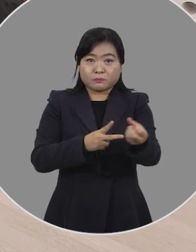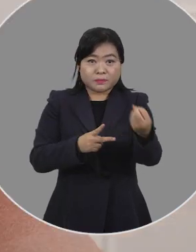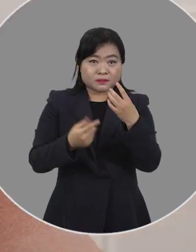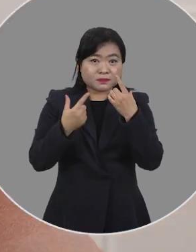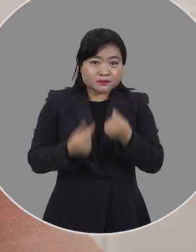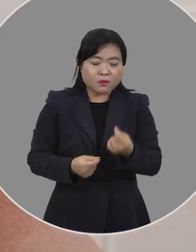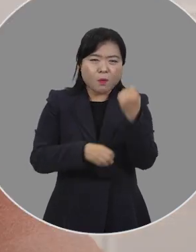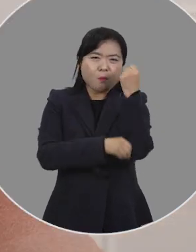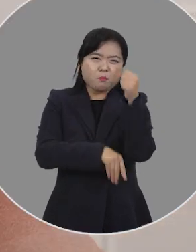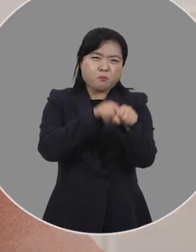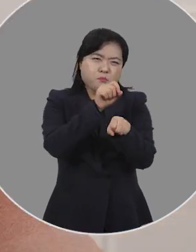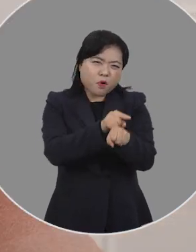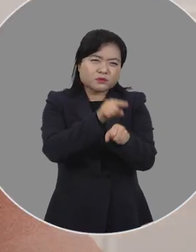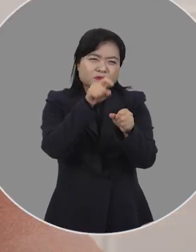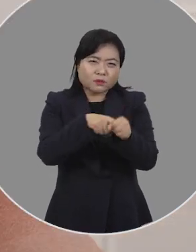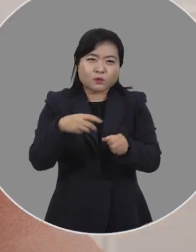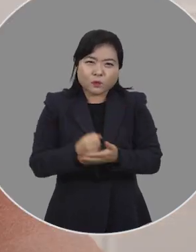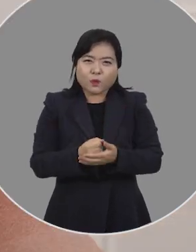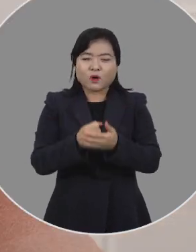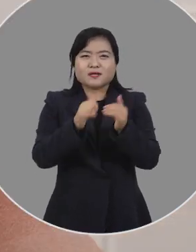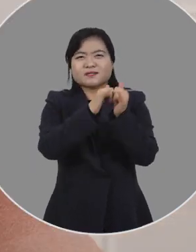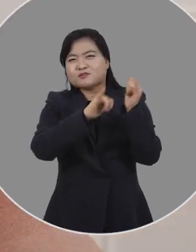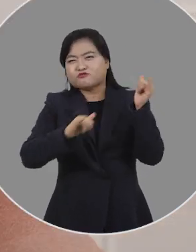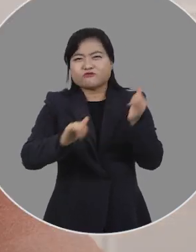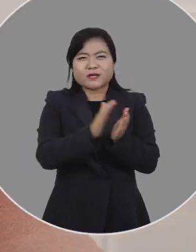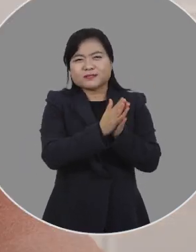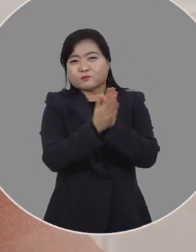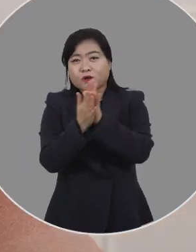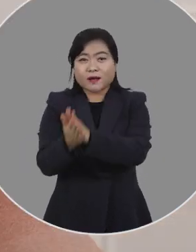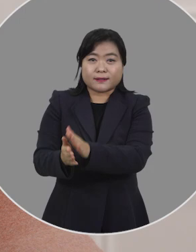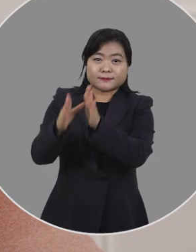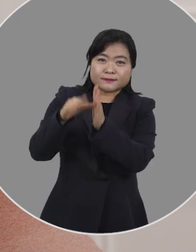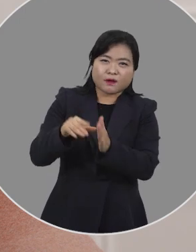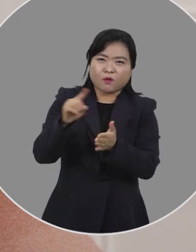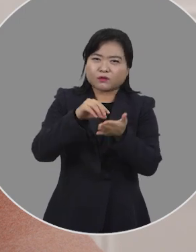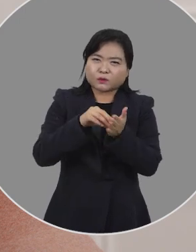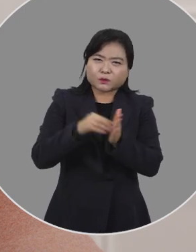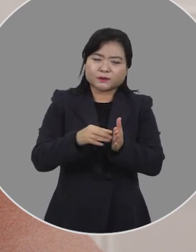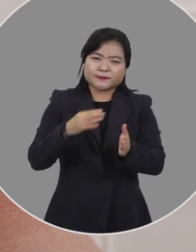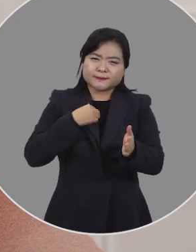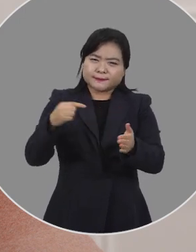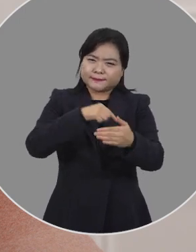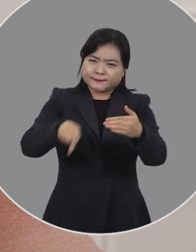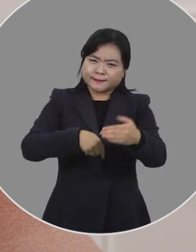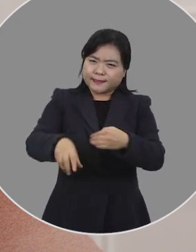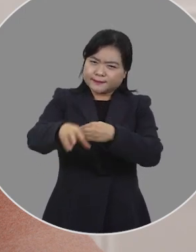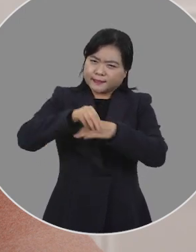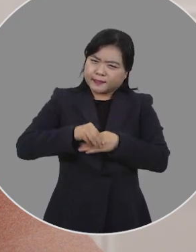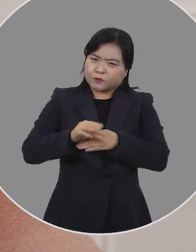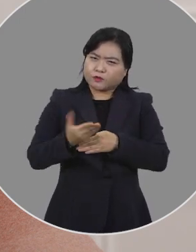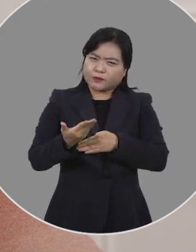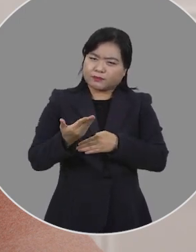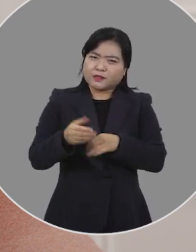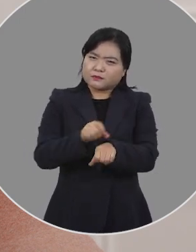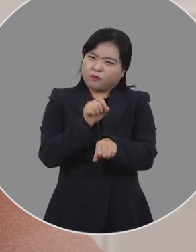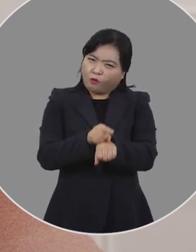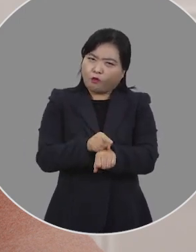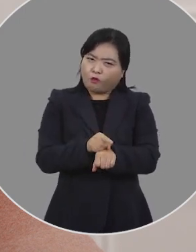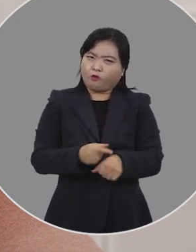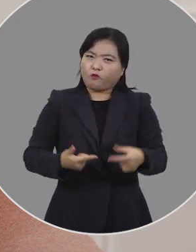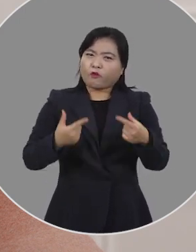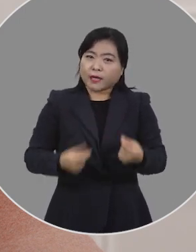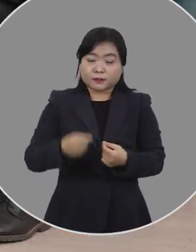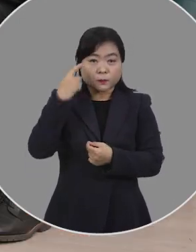것처럼 본능적으로 그동안 우리가 인류의 진화 과정에서 어느 정도는 이게 내재가 된 그런 속성이 아닌가라는